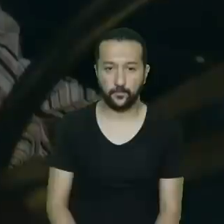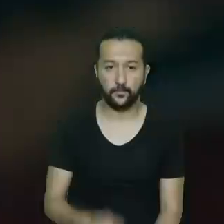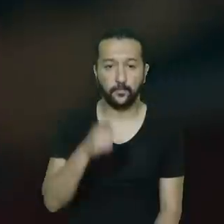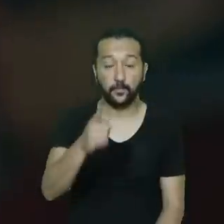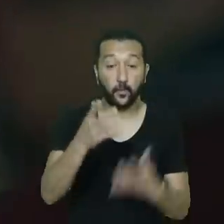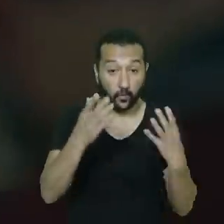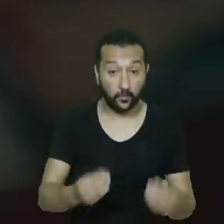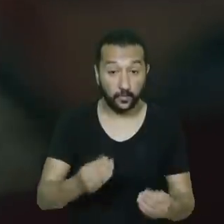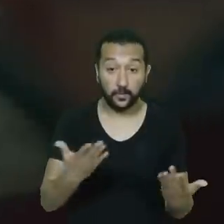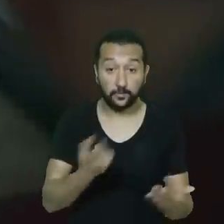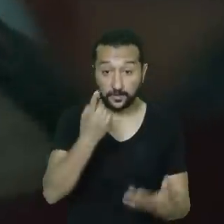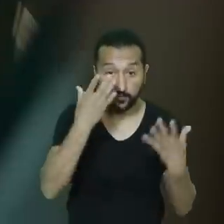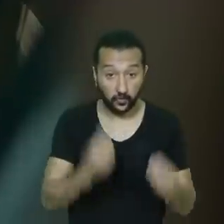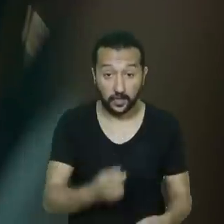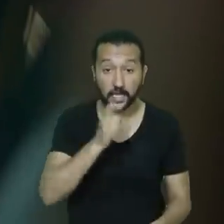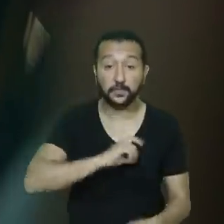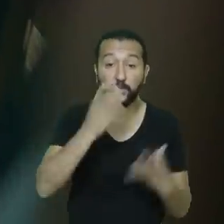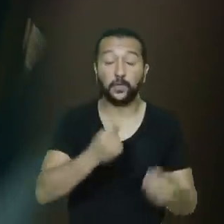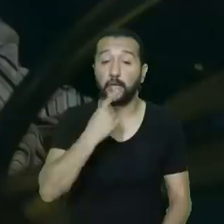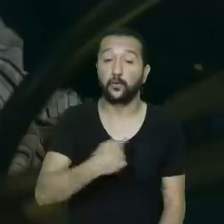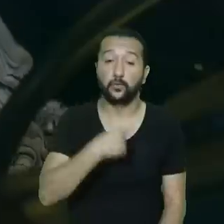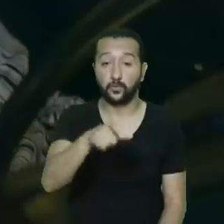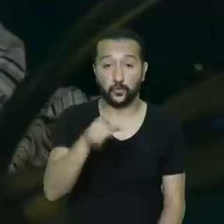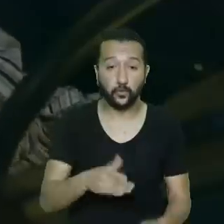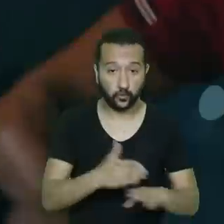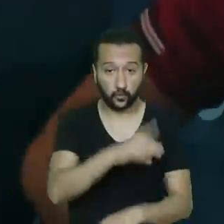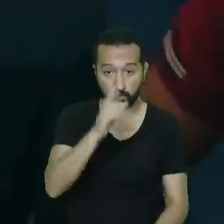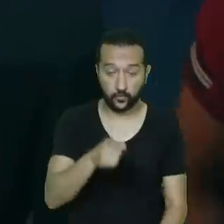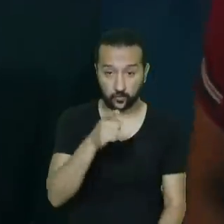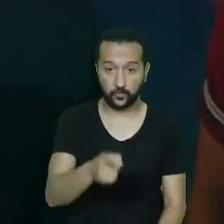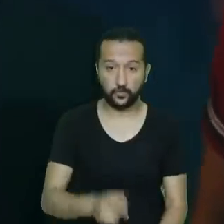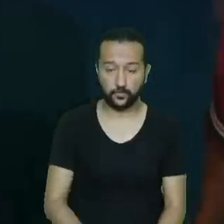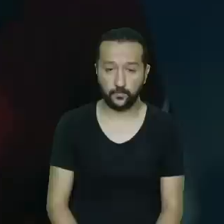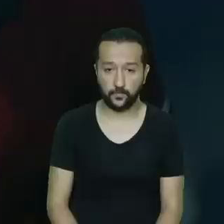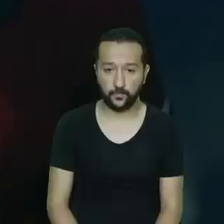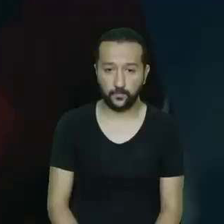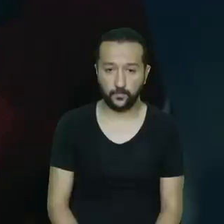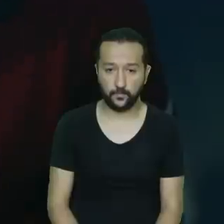Yemek mi yandı? Dibi mi tuttu? Ne diyorsun gülüm sen, doğru mu?